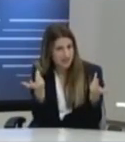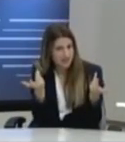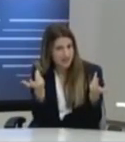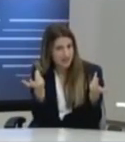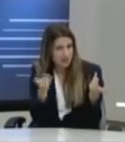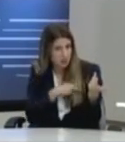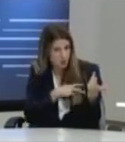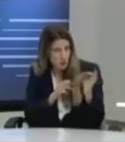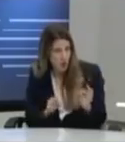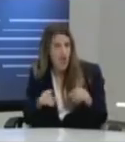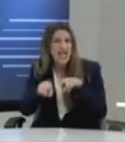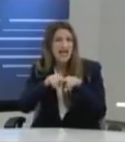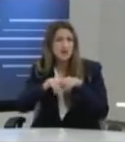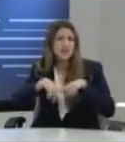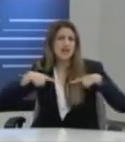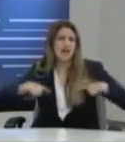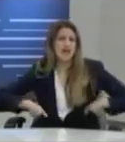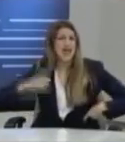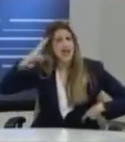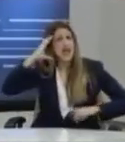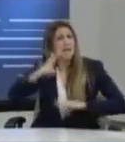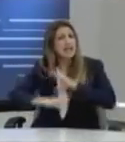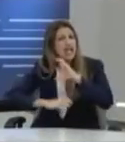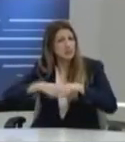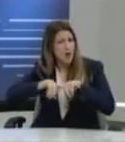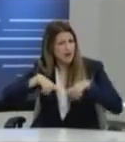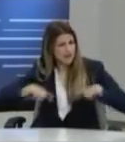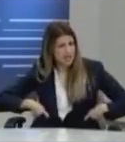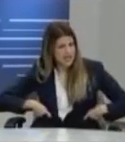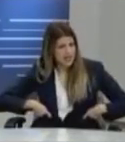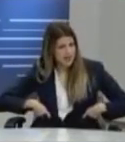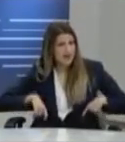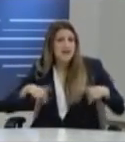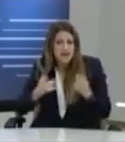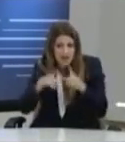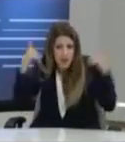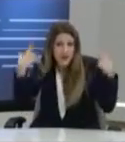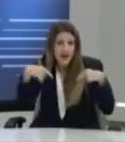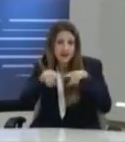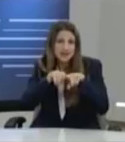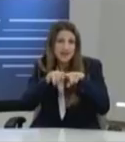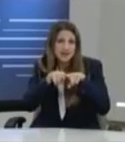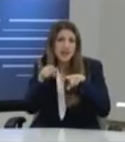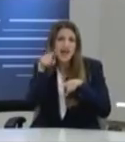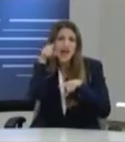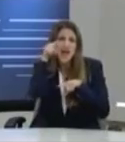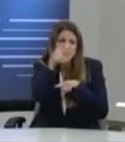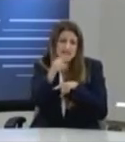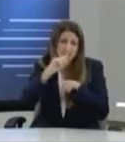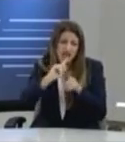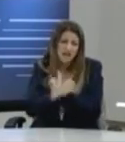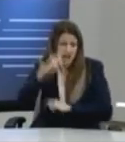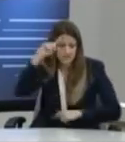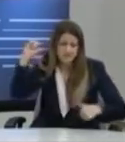δεξιό? Είναι καπιταλιστικό? Τι είναι επιτέλους? Αυτό που κάνετε εσείς είναι μια βαθιά